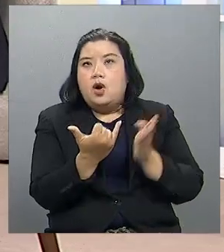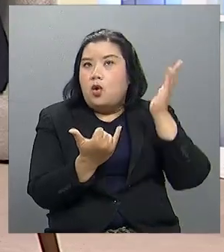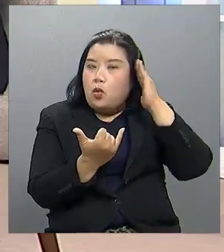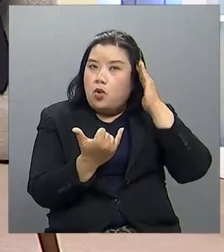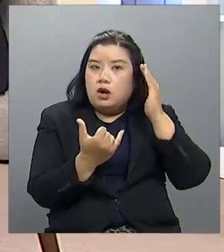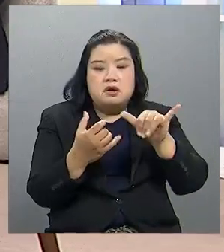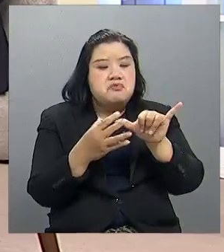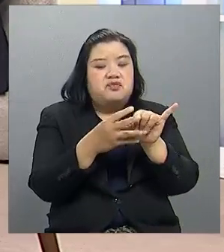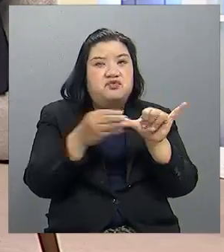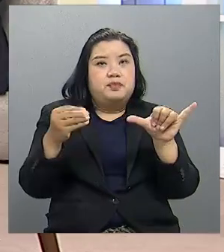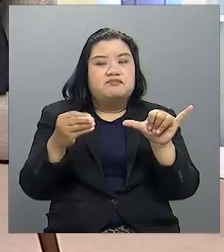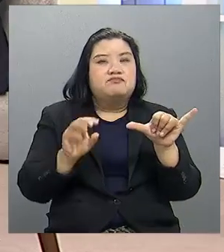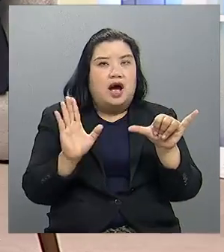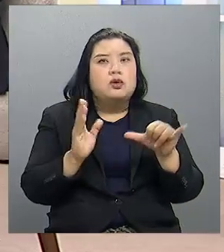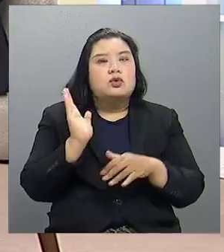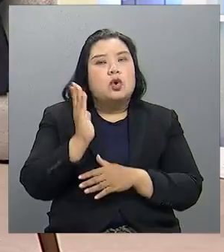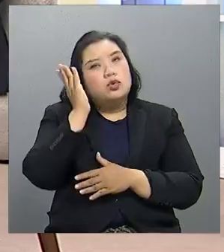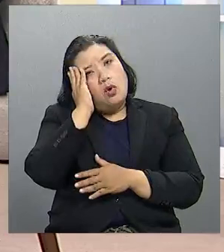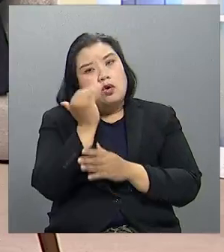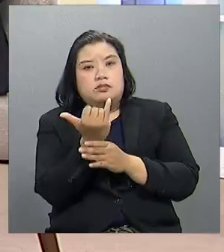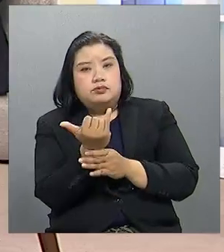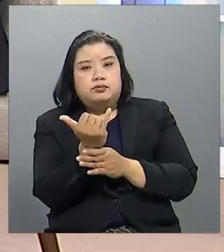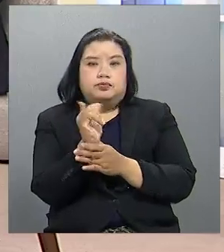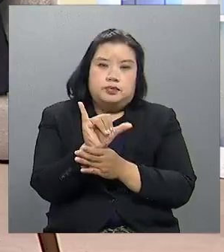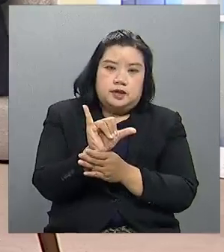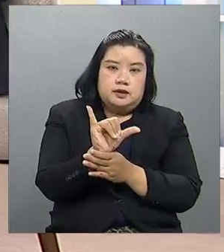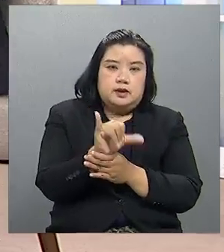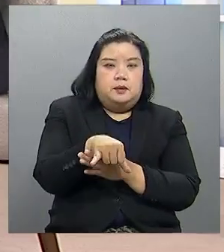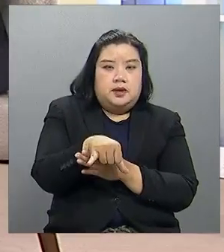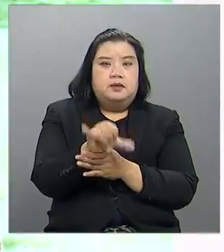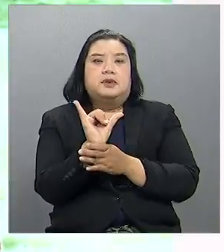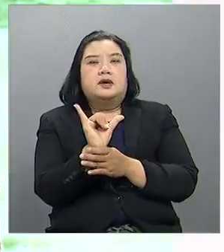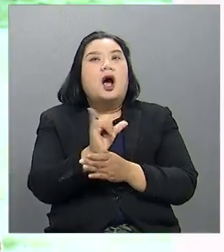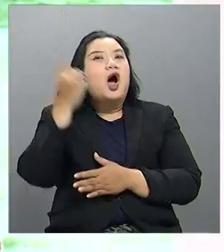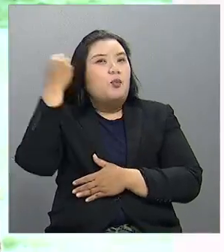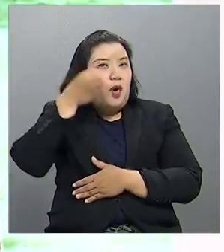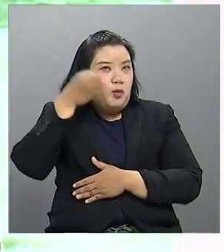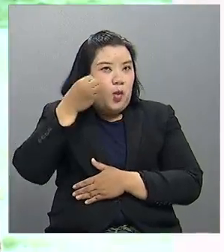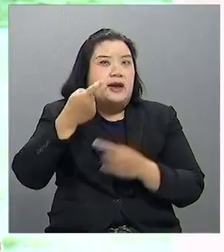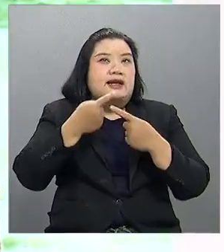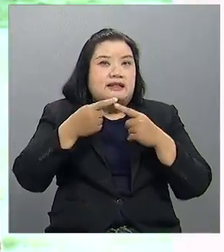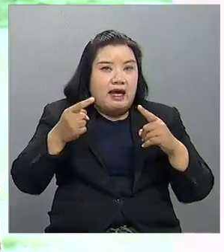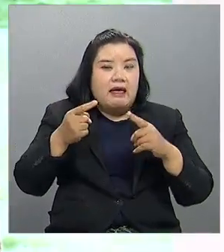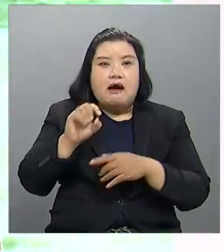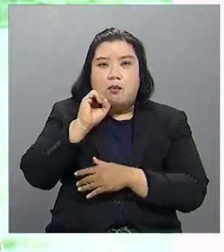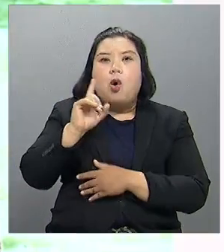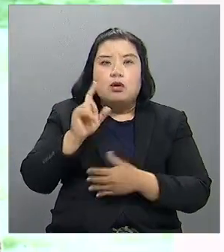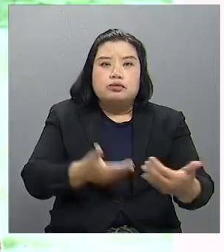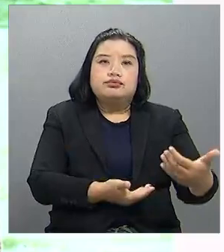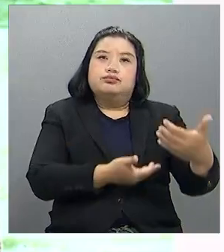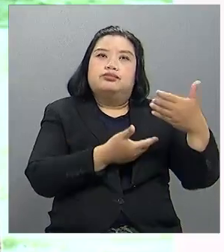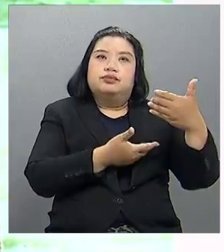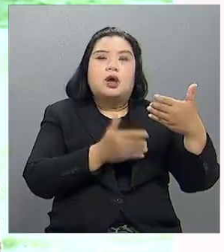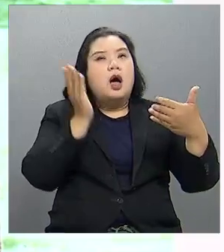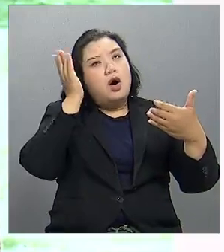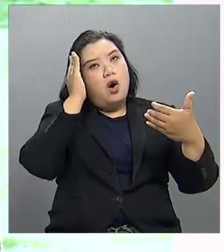างที่ดีอาจจะต้องกลับด้านหรือว่าพลิกศีรษะบ่อยๆนะครับแต่ก็มีอีกทางนึงคุณหมอเขาบอกว่าให้อุ้มเด็กให้หัวตั้งตรงเนี่ยก็ส